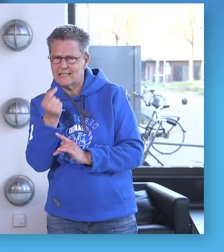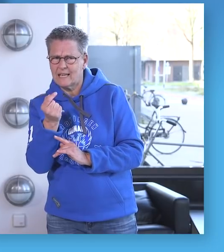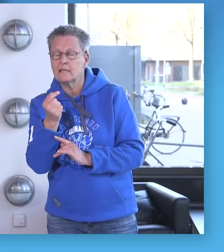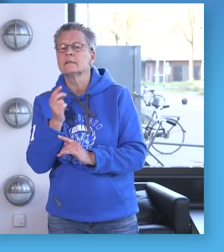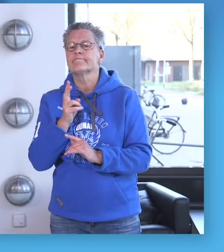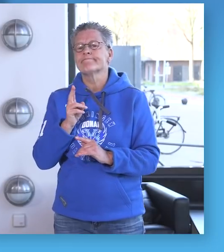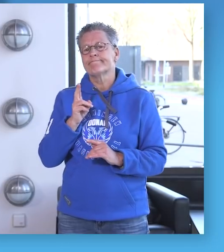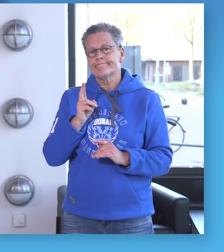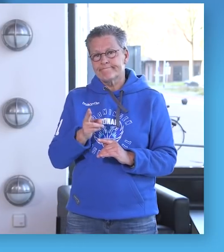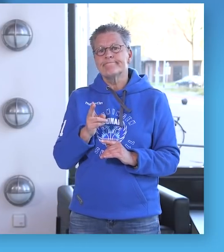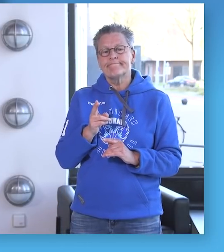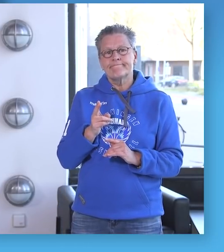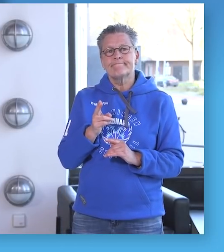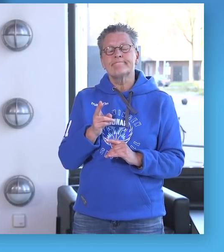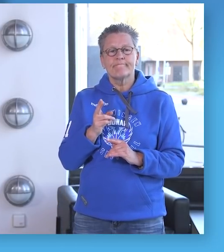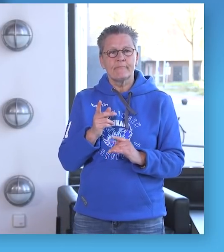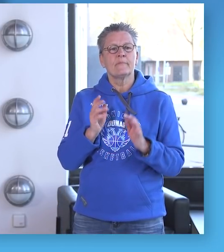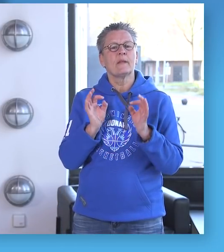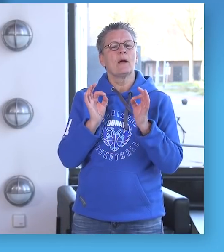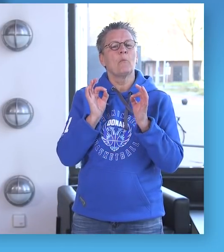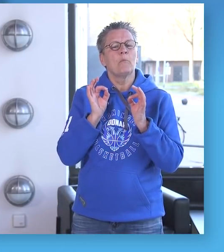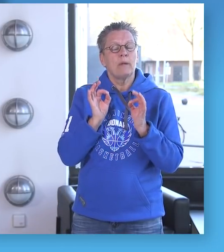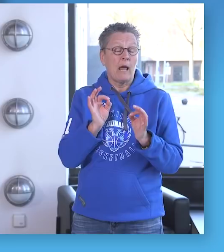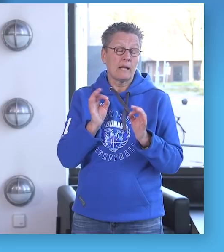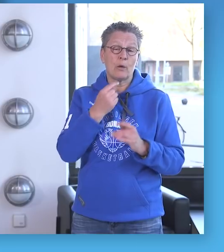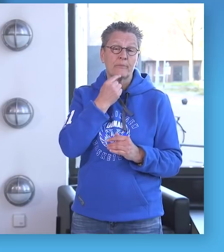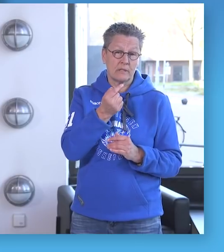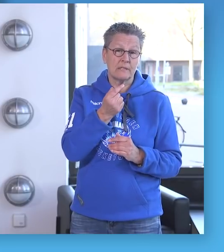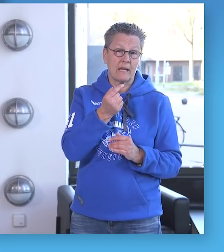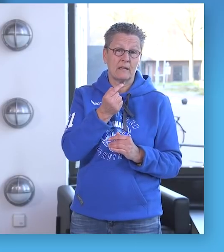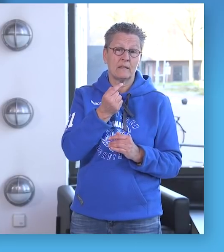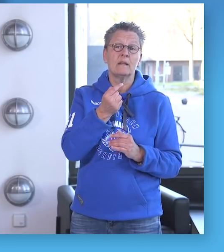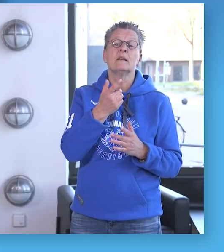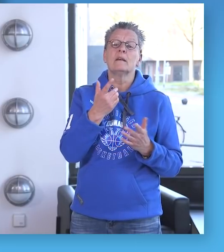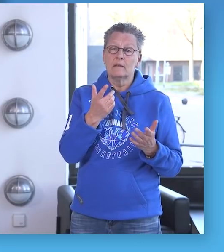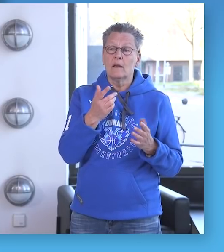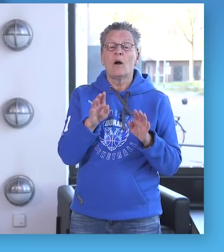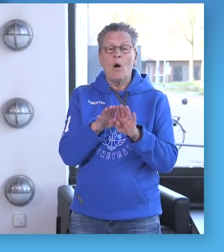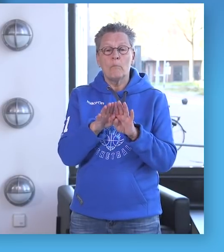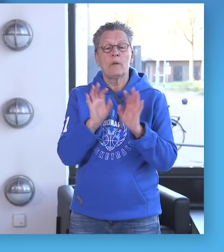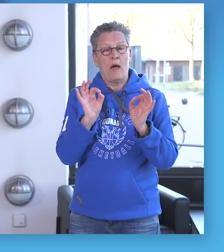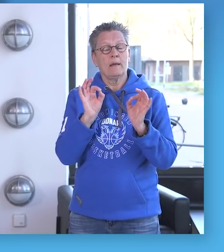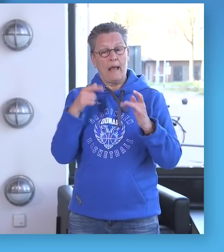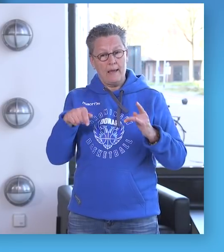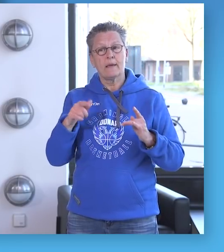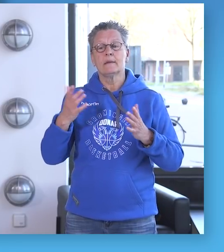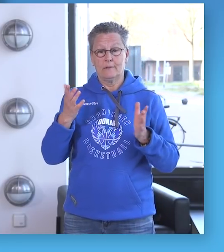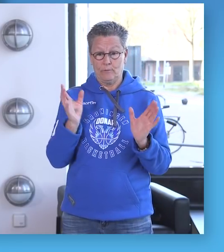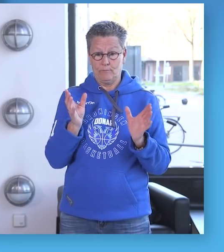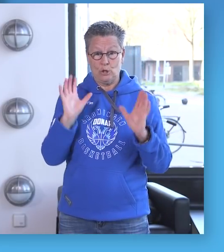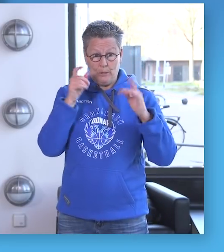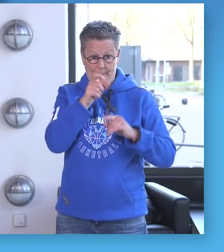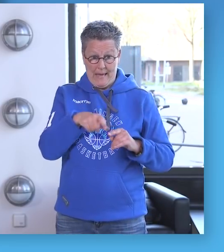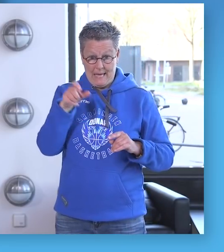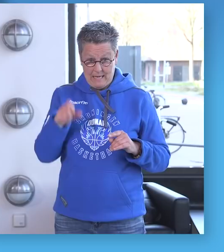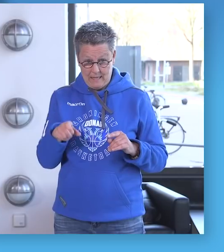dat klopt inderdaad. Wat wel heel belangrijk daarbij te zeggen is dat we in het kader van het hebben van voldoende homecomb-spelers